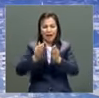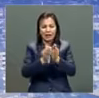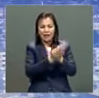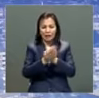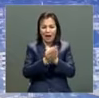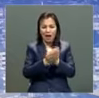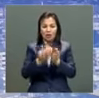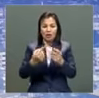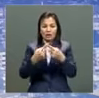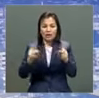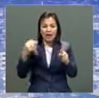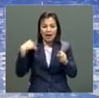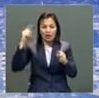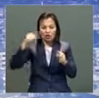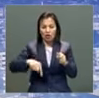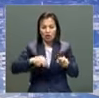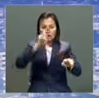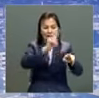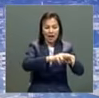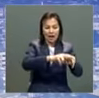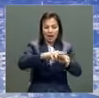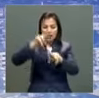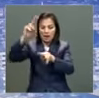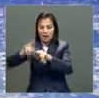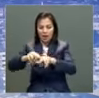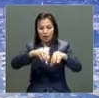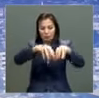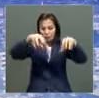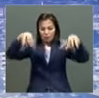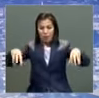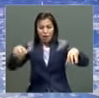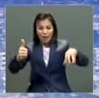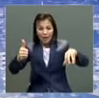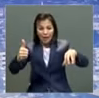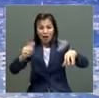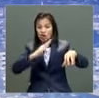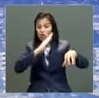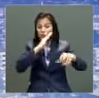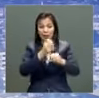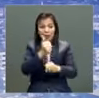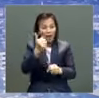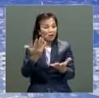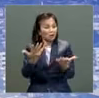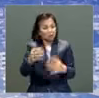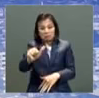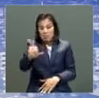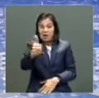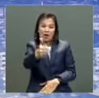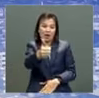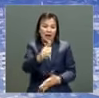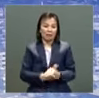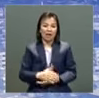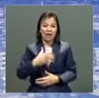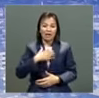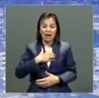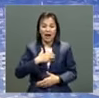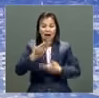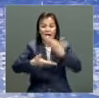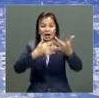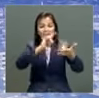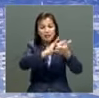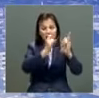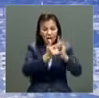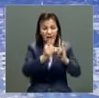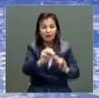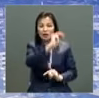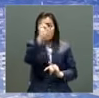าอี้โต๊ะเว้นโต๊ะได้ไหมถ้าท่านทำได้ก็เกิดขึ้นได้อยากจะเปิดห้างจะได้ไปเดินบ้